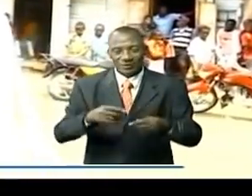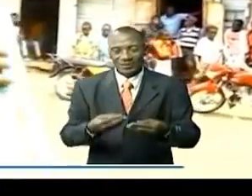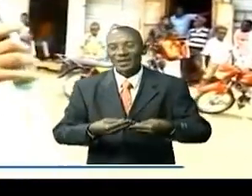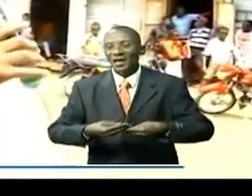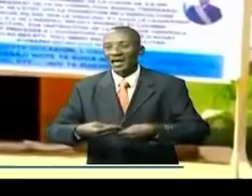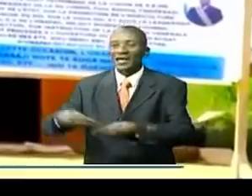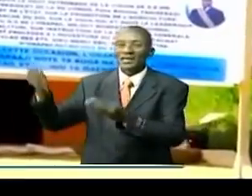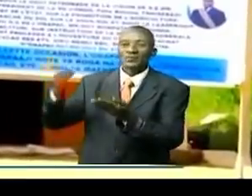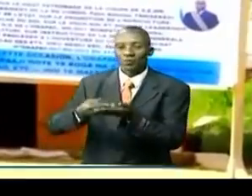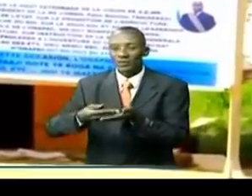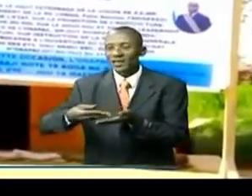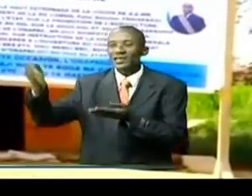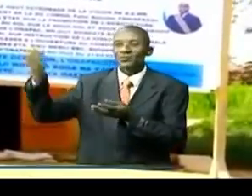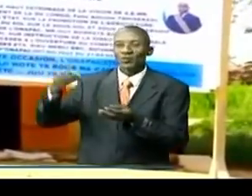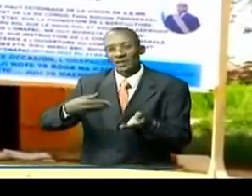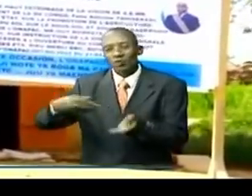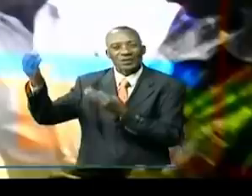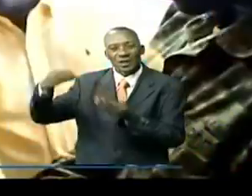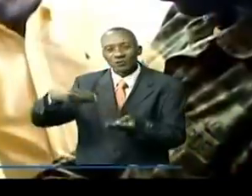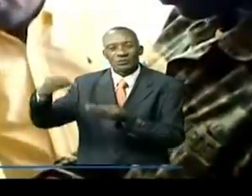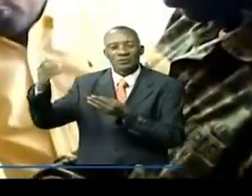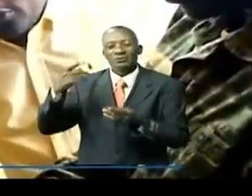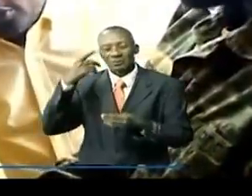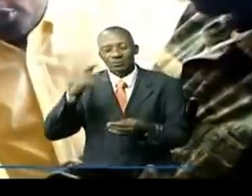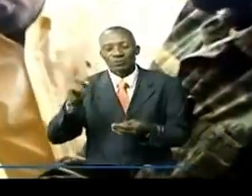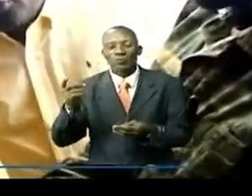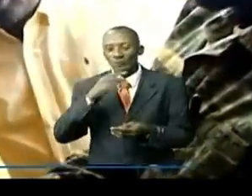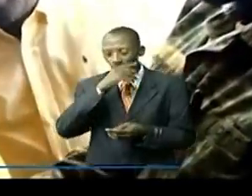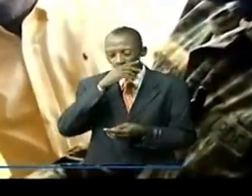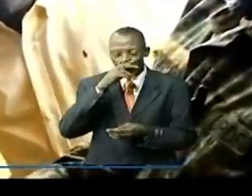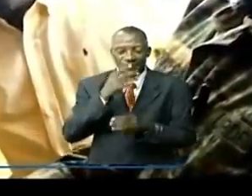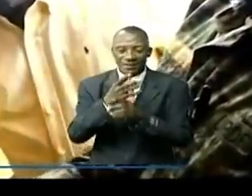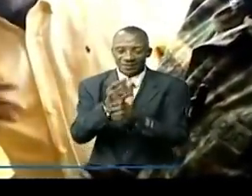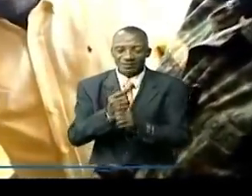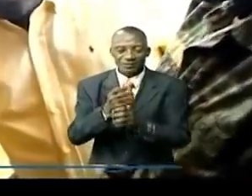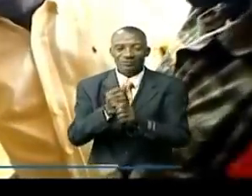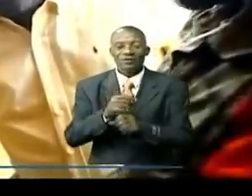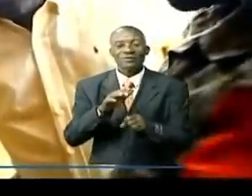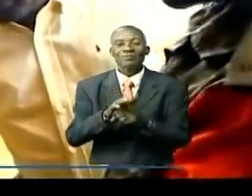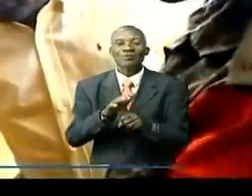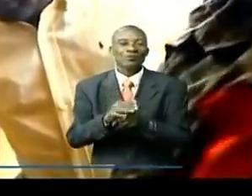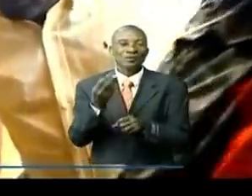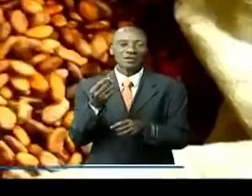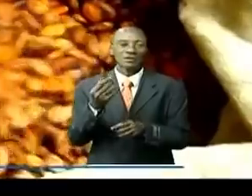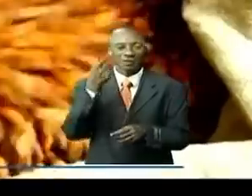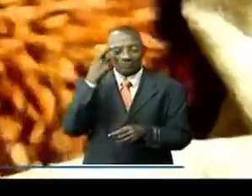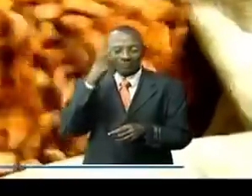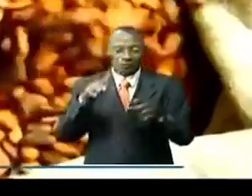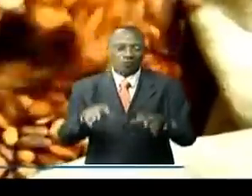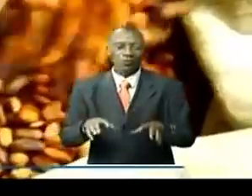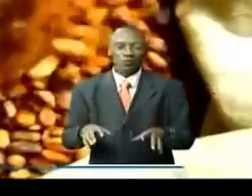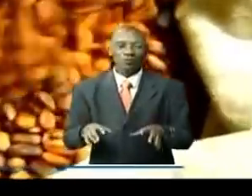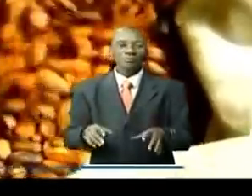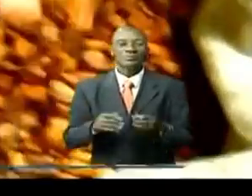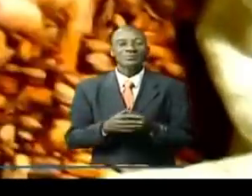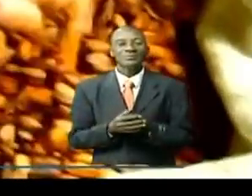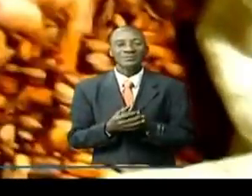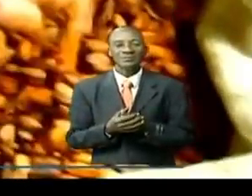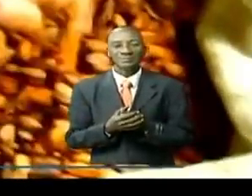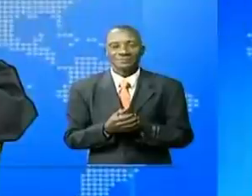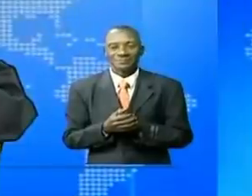des établissements, Dieu merci BBC, sont déterminés à redorer l'image de la RDC comme grand producteur de ces